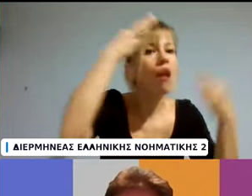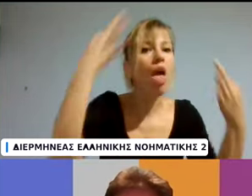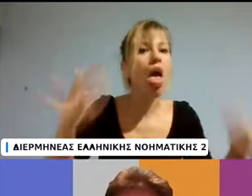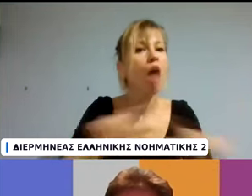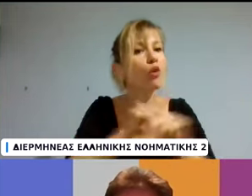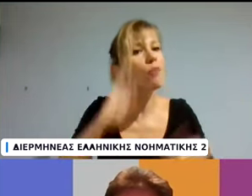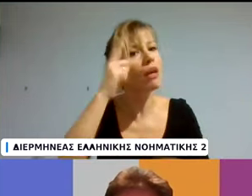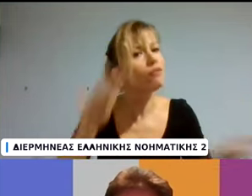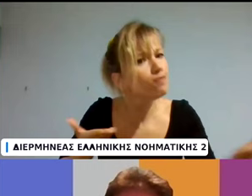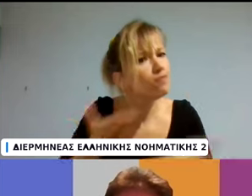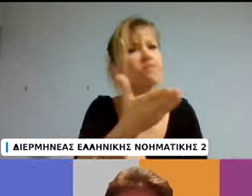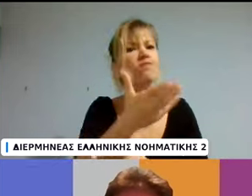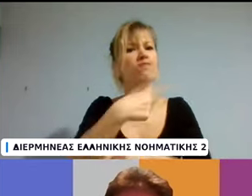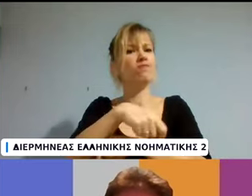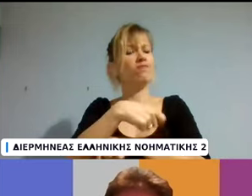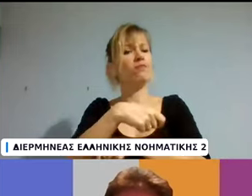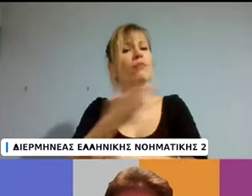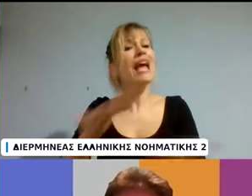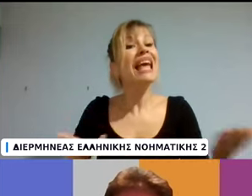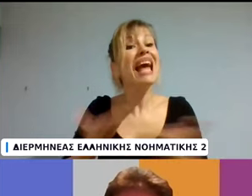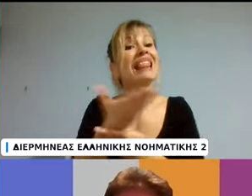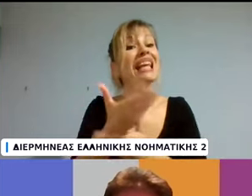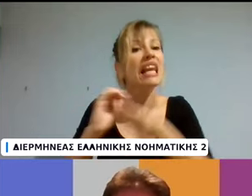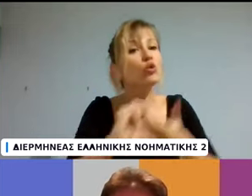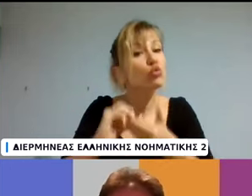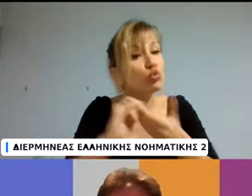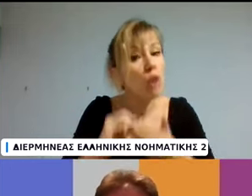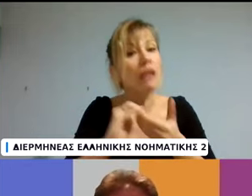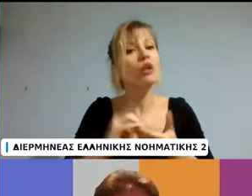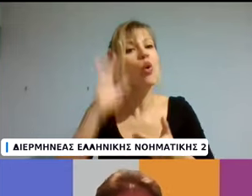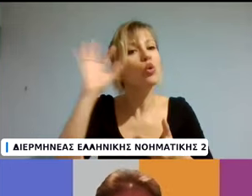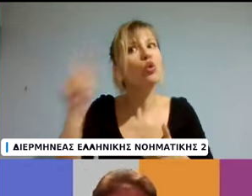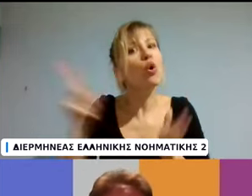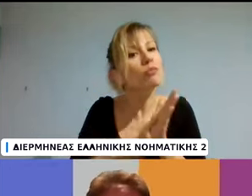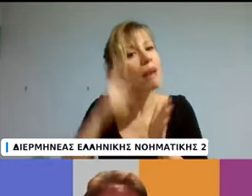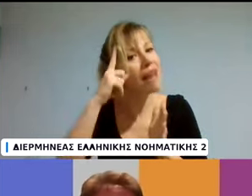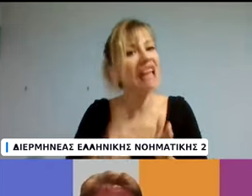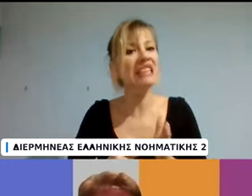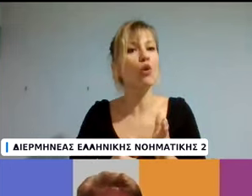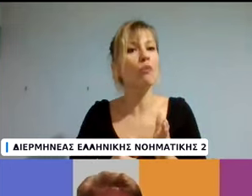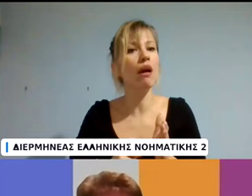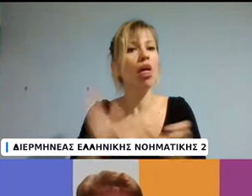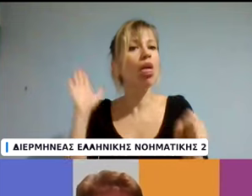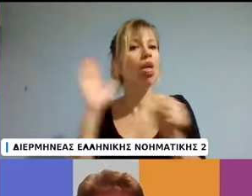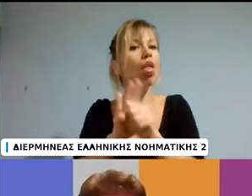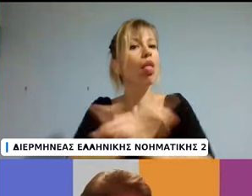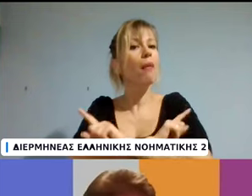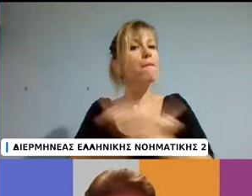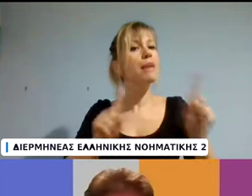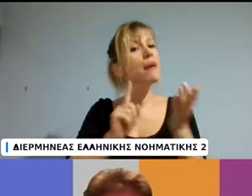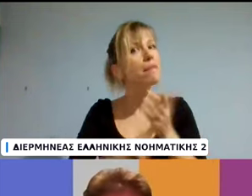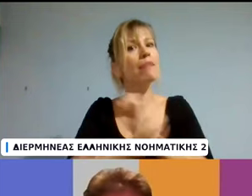στο σύλλογο, να ενημερώνουν τους συναδέλφους για τέτοιες πρακτικές, ώστε να μην πέφτουν και οι νέοι συνάδελφοι στην παγίδα ή οι υπόλοιποι συνάδελφοι στην